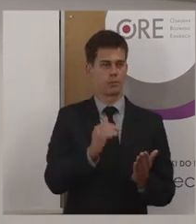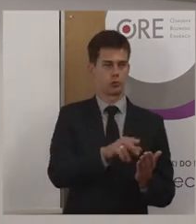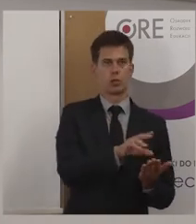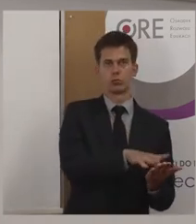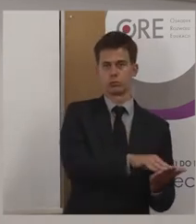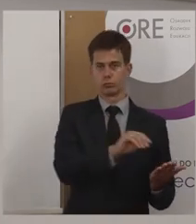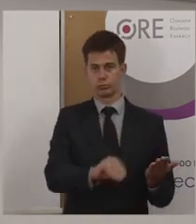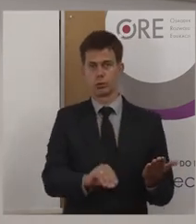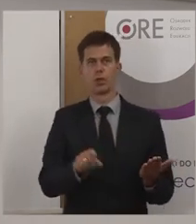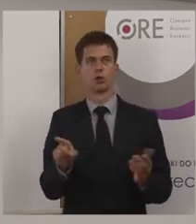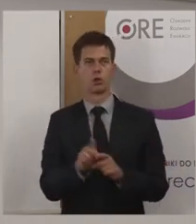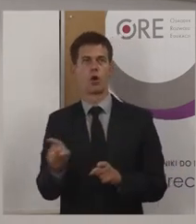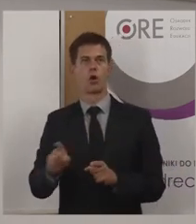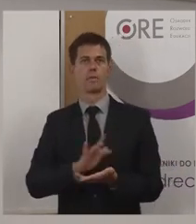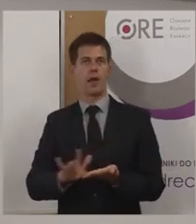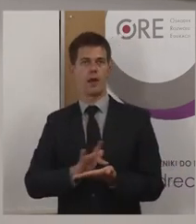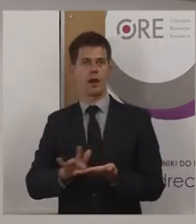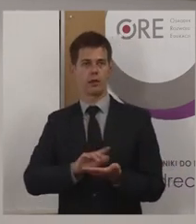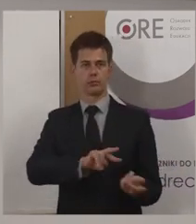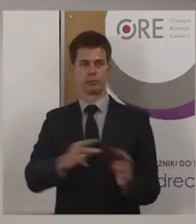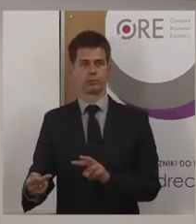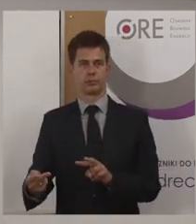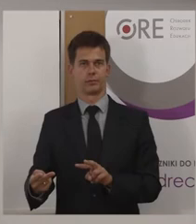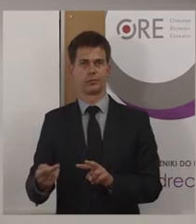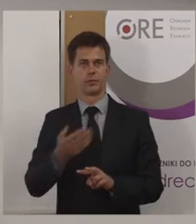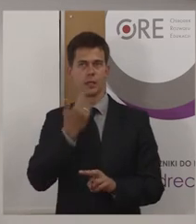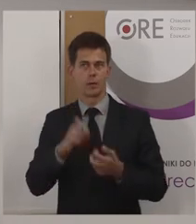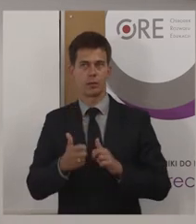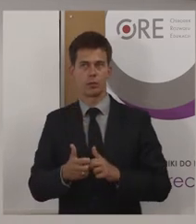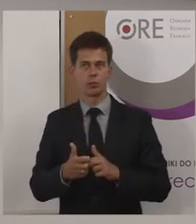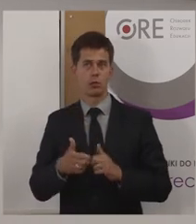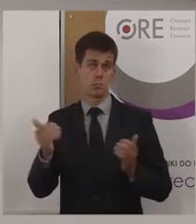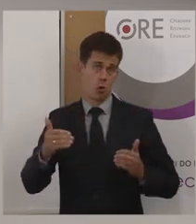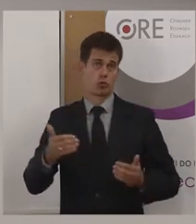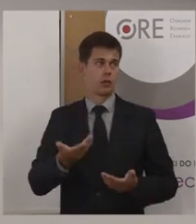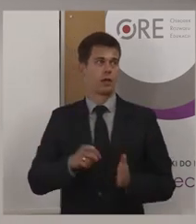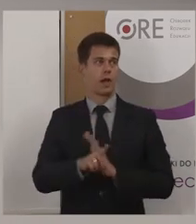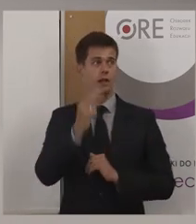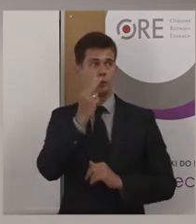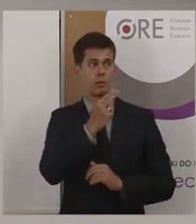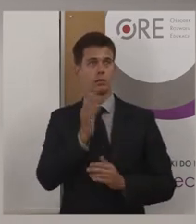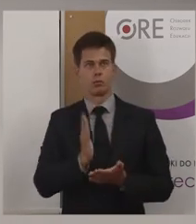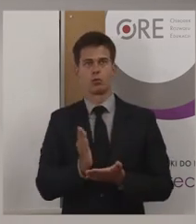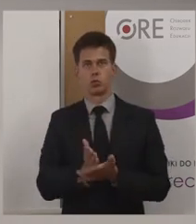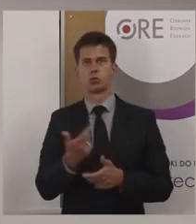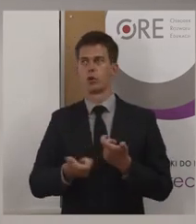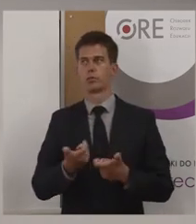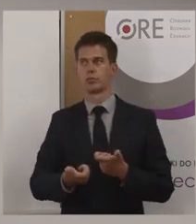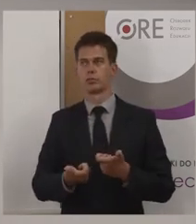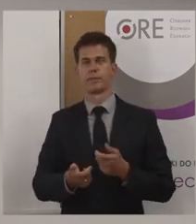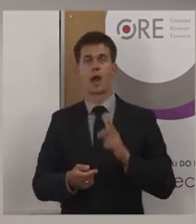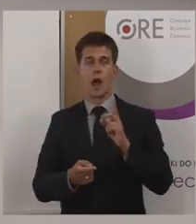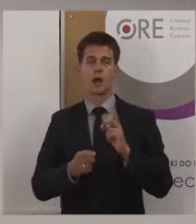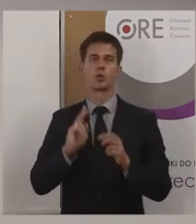oczywiście dostępny też jako braille. Nawet być może w pierwszej kolejności tak będzie używany. A teraz co do tych